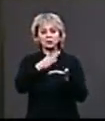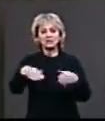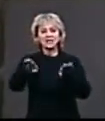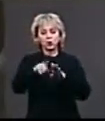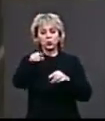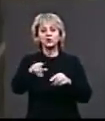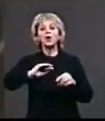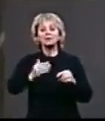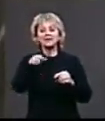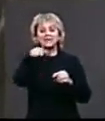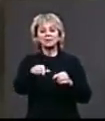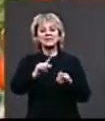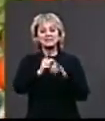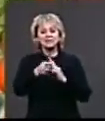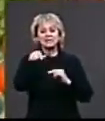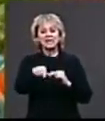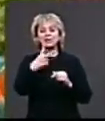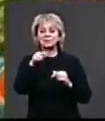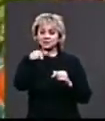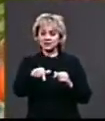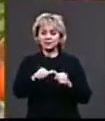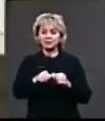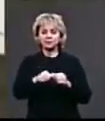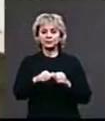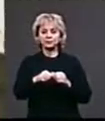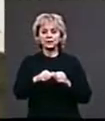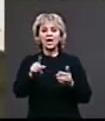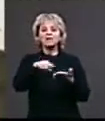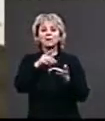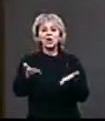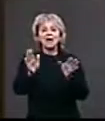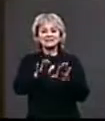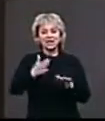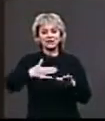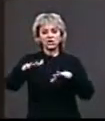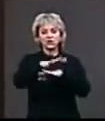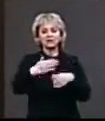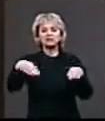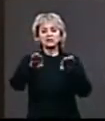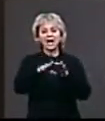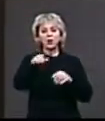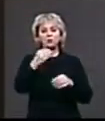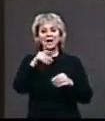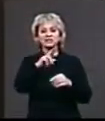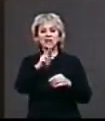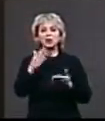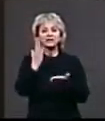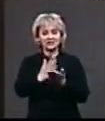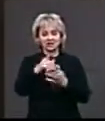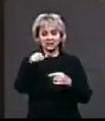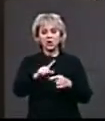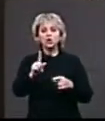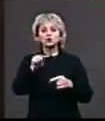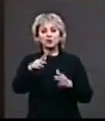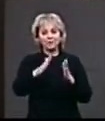А предприниматели – изменение условий аренды. Мы просим оставить наш рынок в таком качестве, какой он есть. Только чтобы